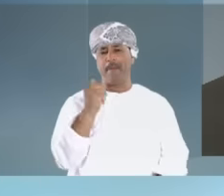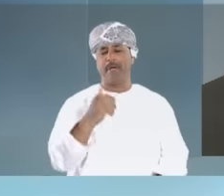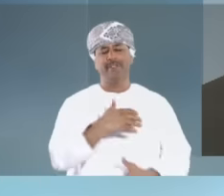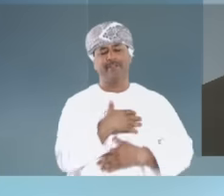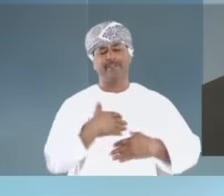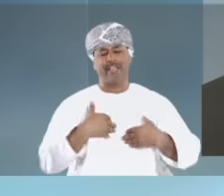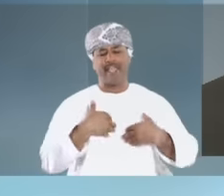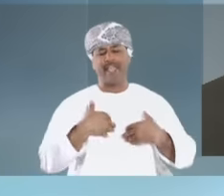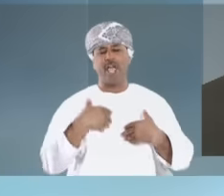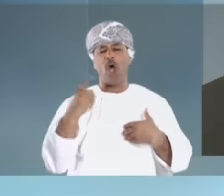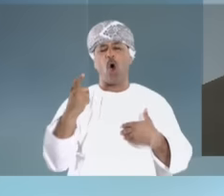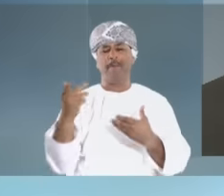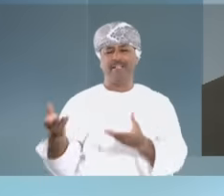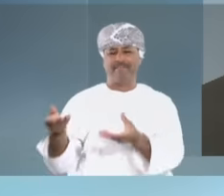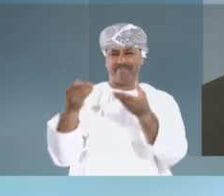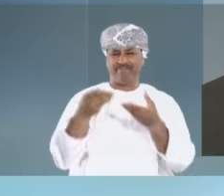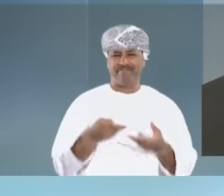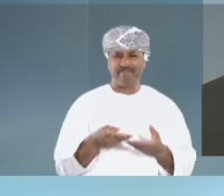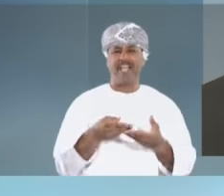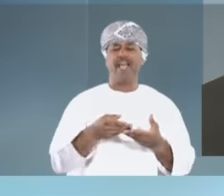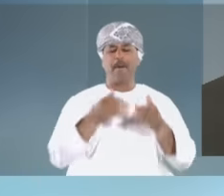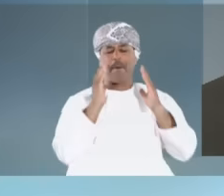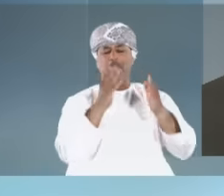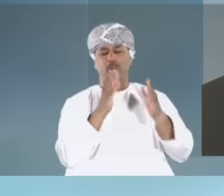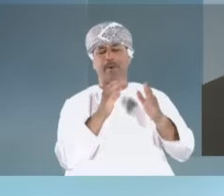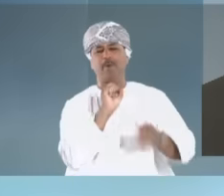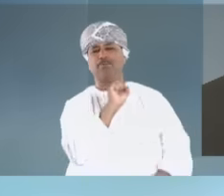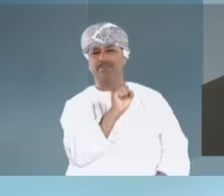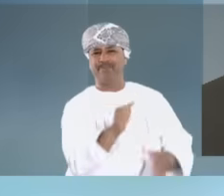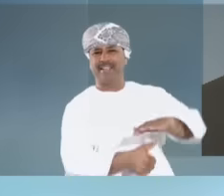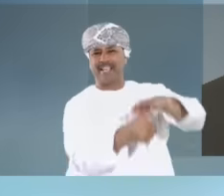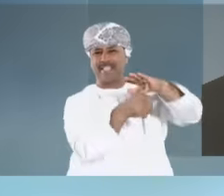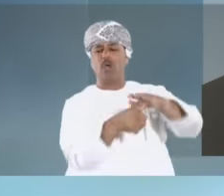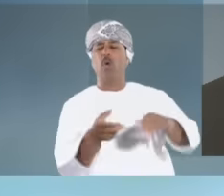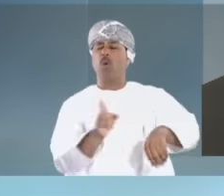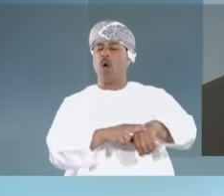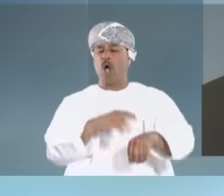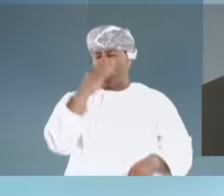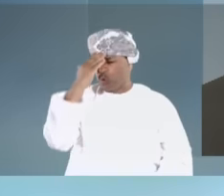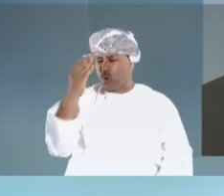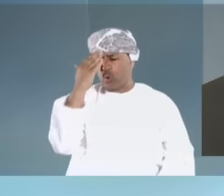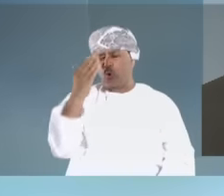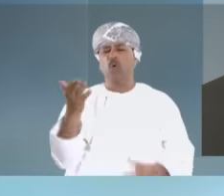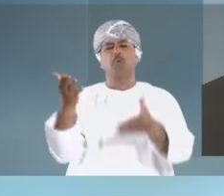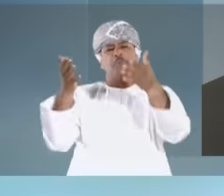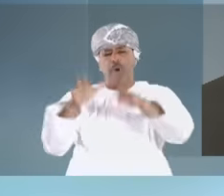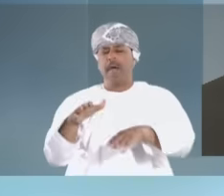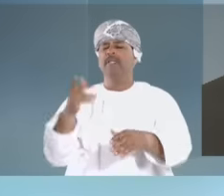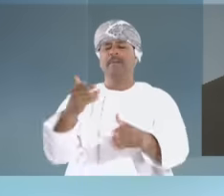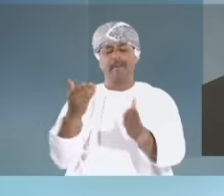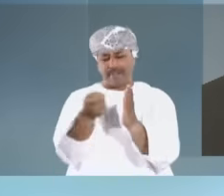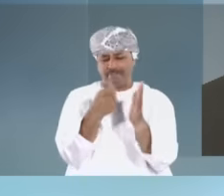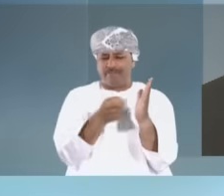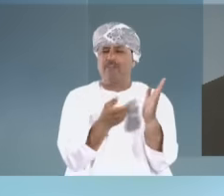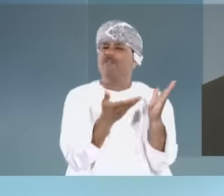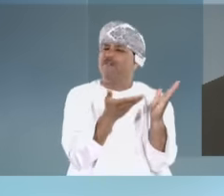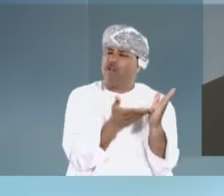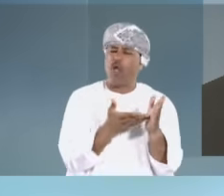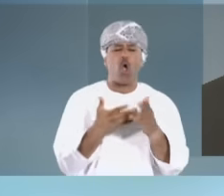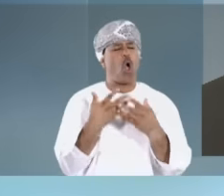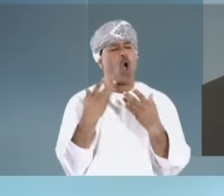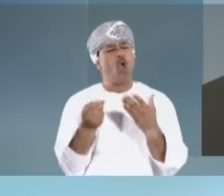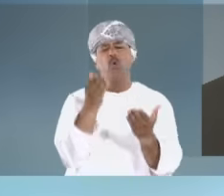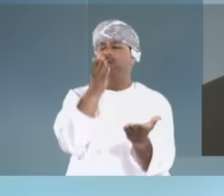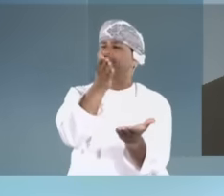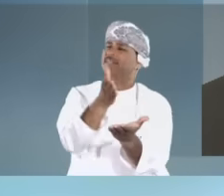سروره لتلقيه تهنئة جلالة السلطان المعظم، وعن خالص شكره لجلالته على ما تضمنته التهنئة من مشاعر